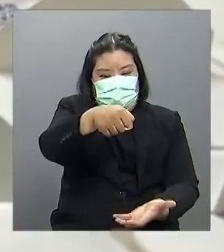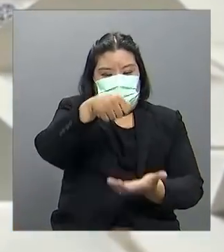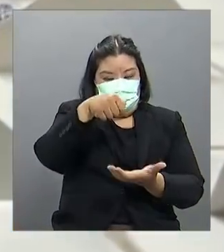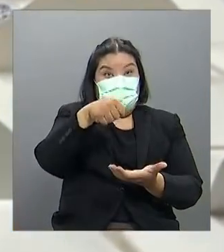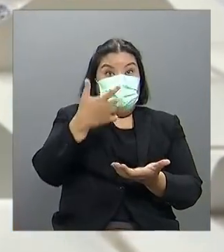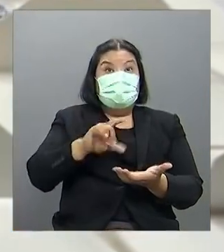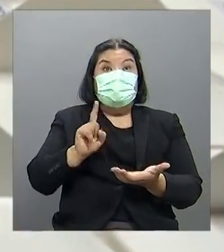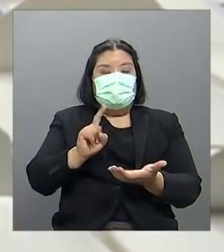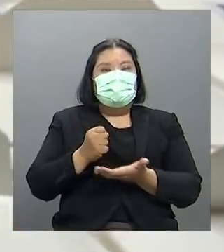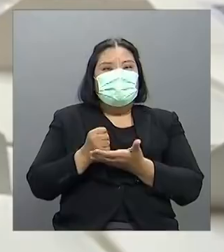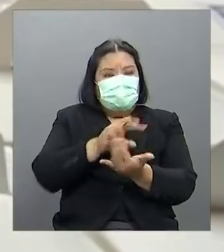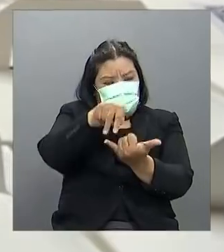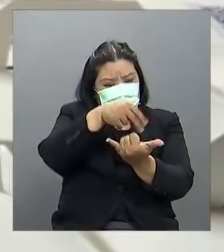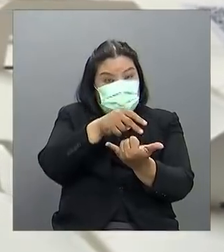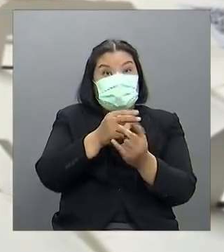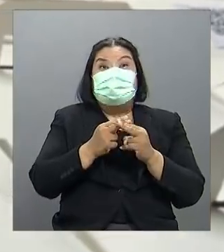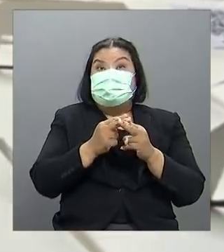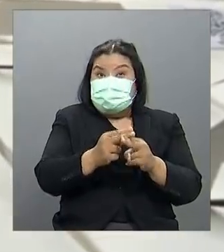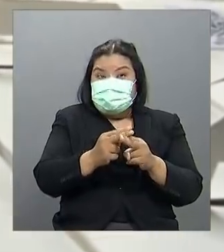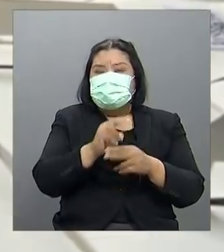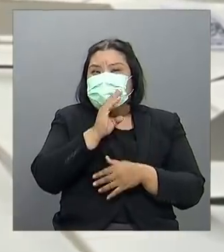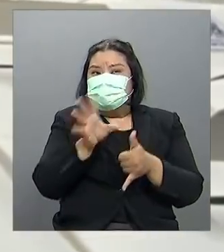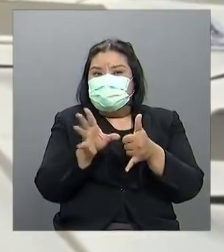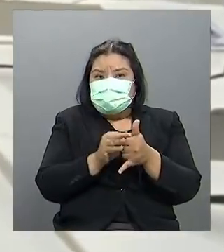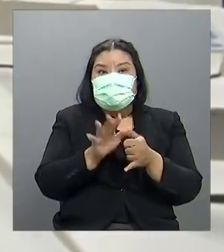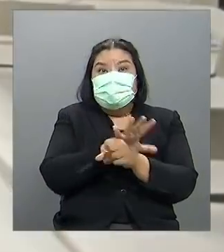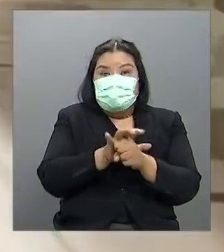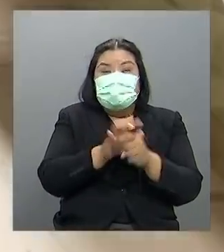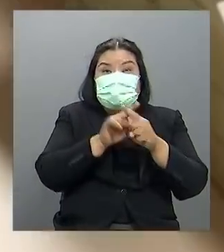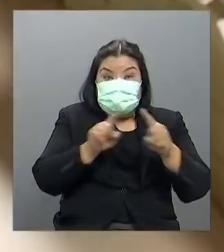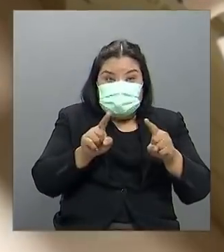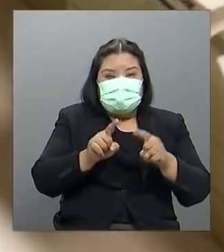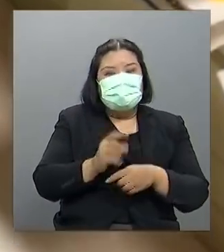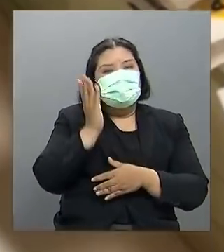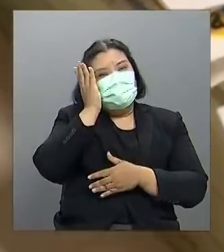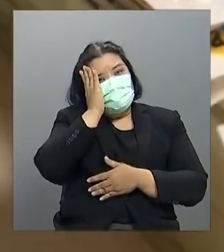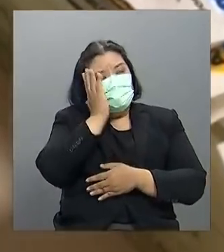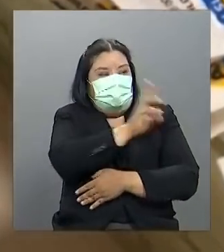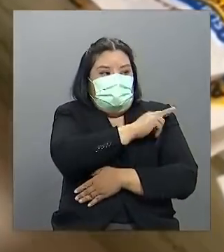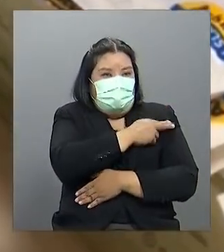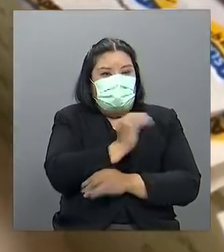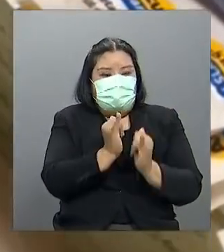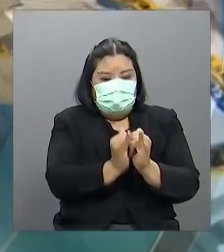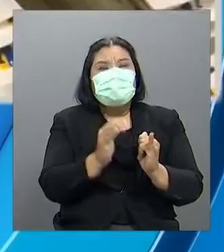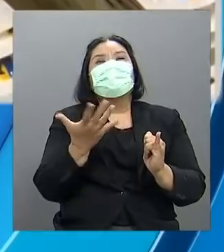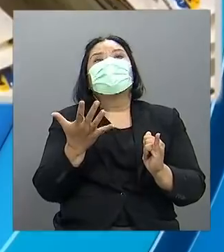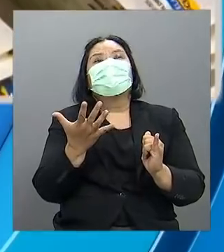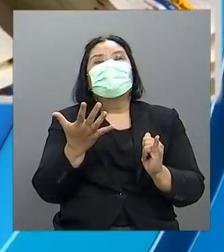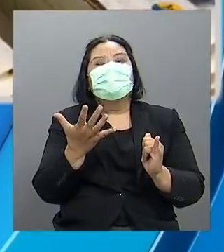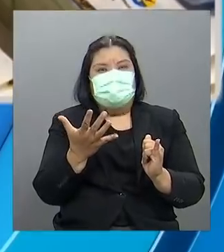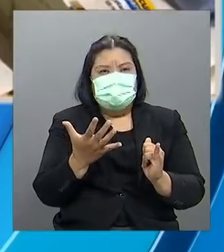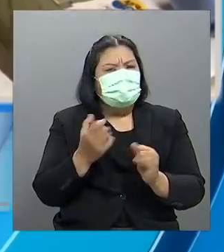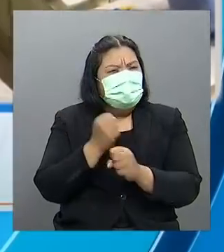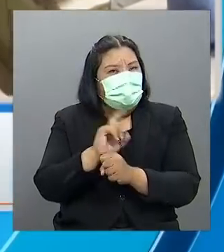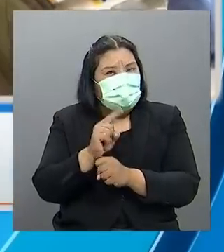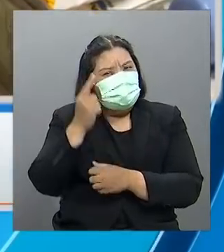ดเชื้อแล้วในกลุ่มนี้ค่ะที่ยังไม่ได้เตียงยังไม่เข้าสู่กระบวนการรักษาของทางโรงพยาบาลเนี่ยทำยังไงว่าจะมีอุปกรณ์อะ